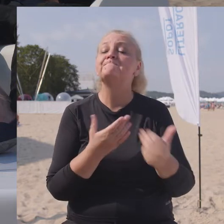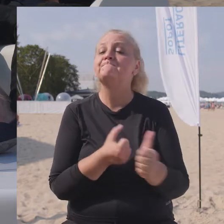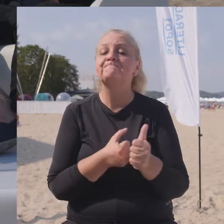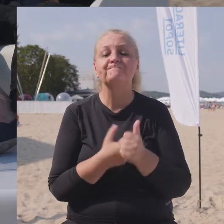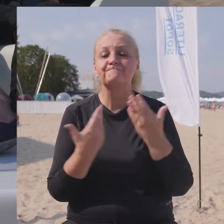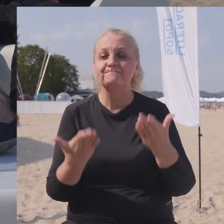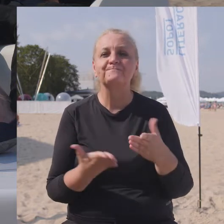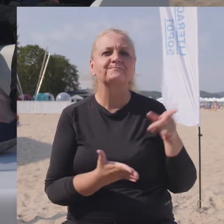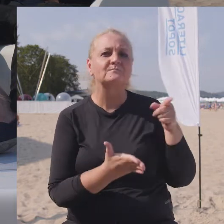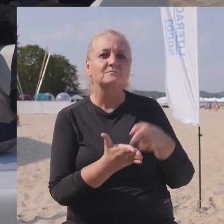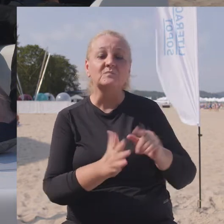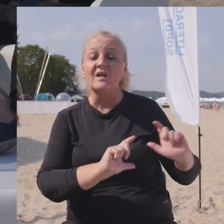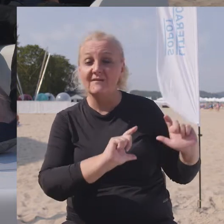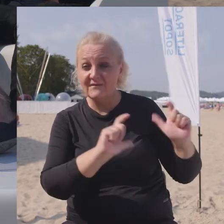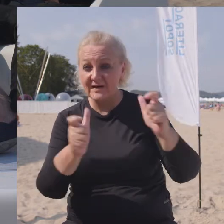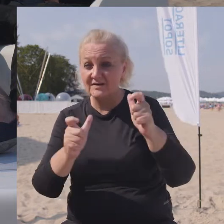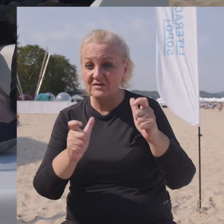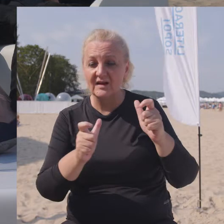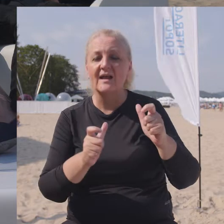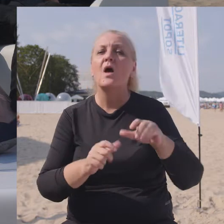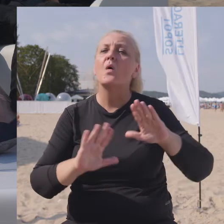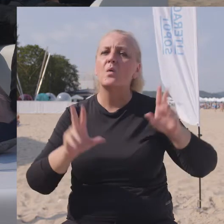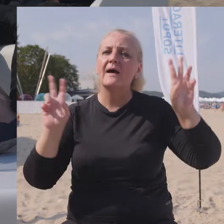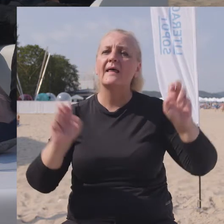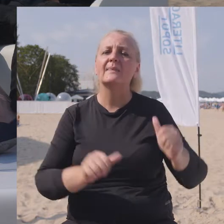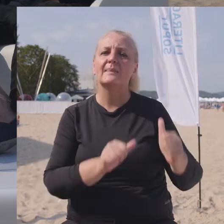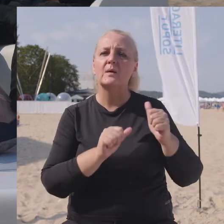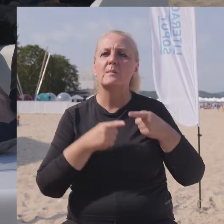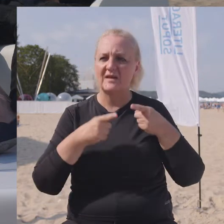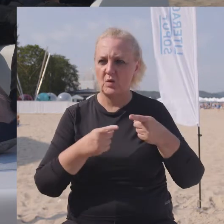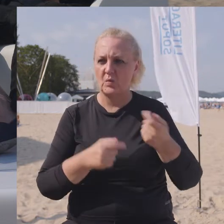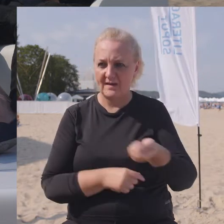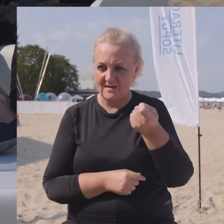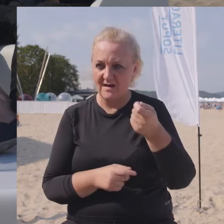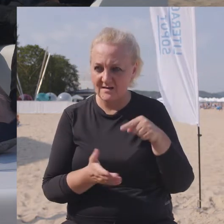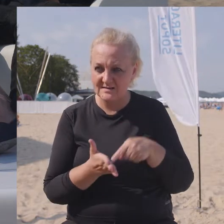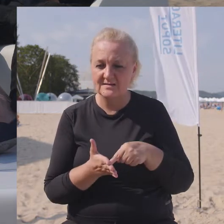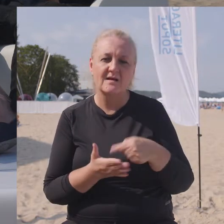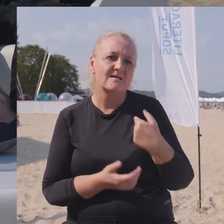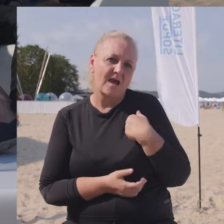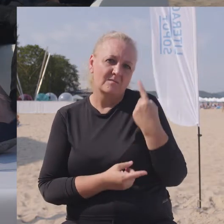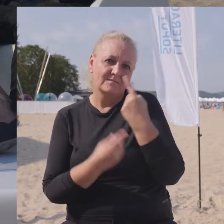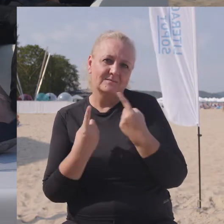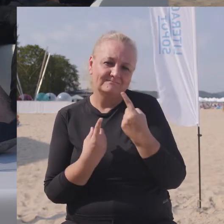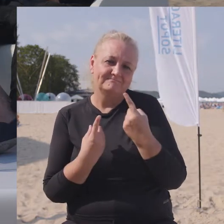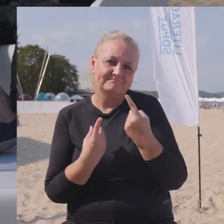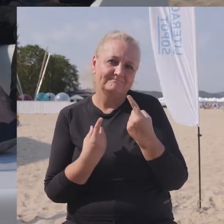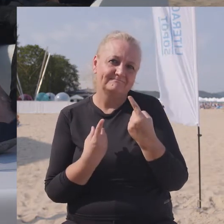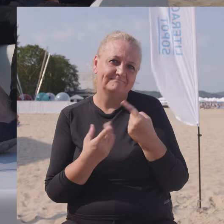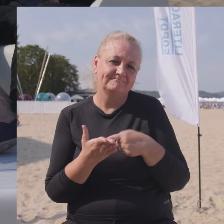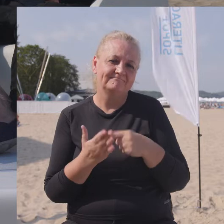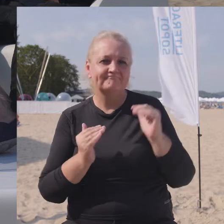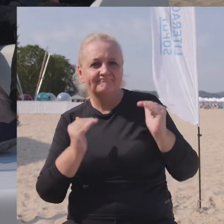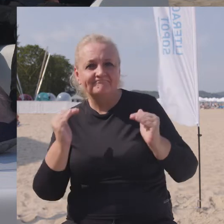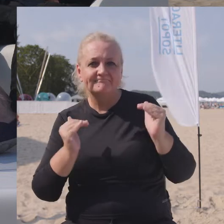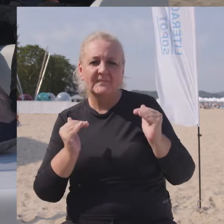no, to, co się wydarza w tyłem do kierunku jazdy, jest jednak myślę, zachowując też